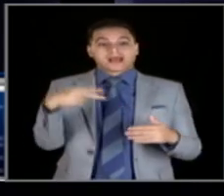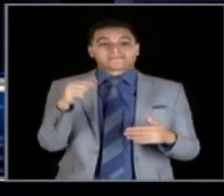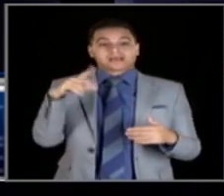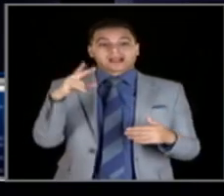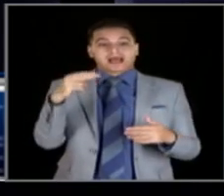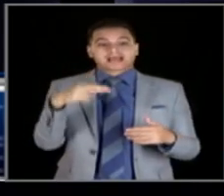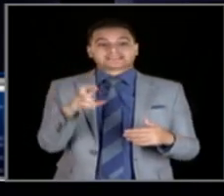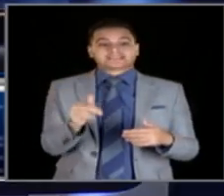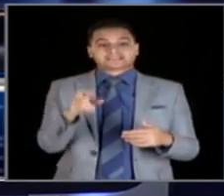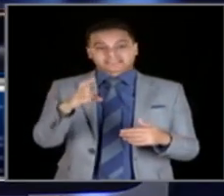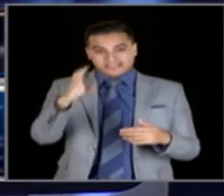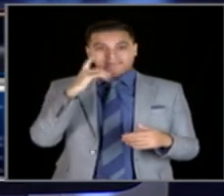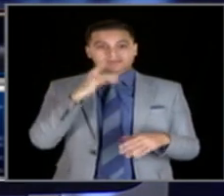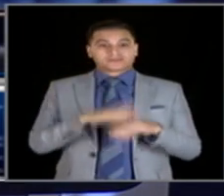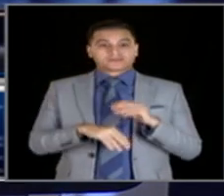العزيز إجابتك